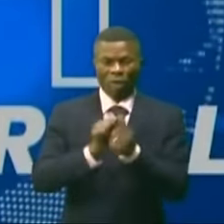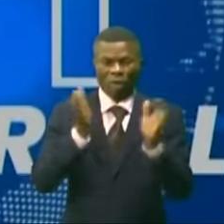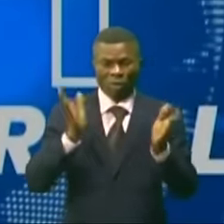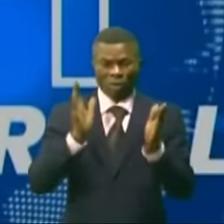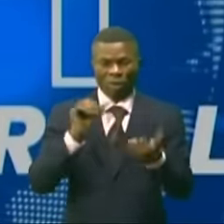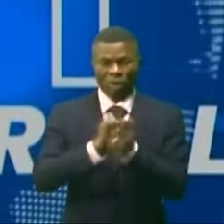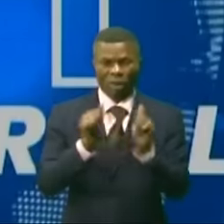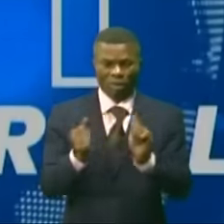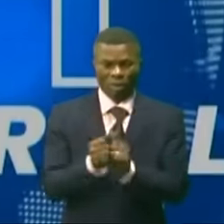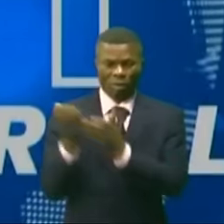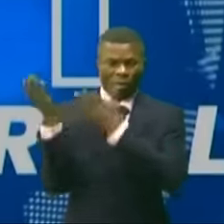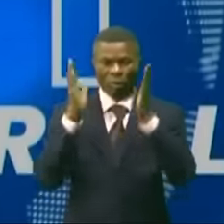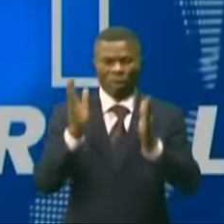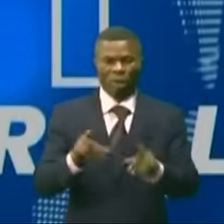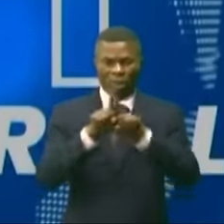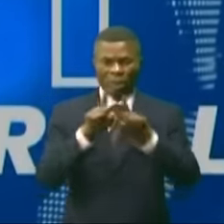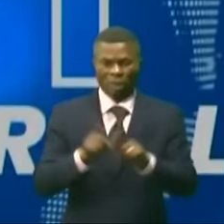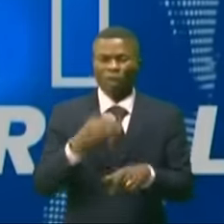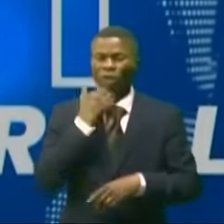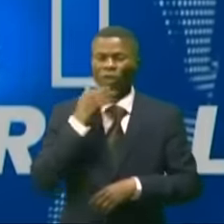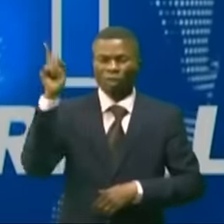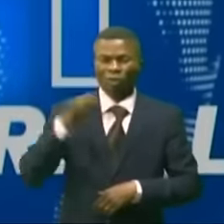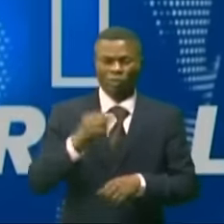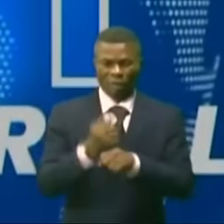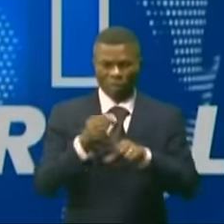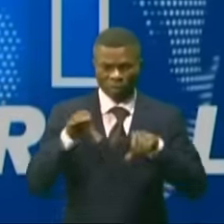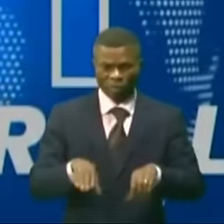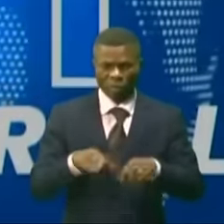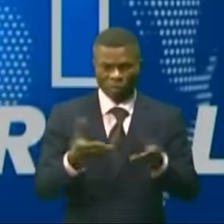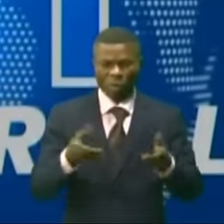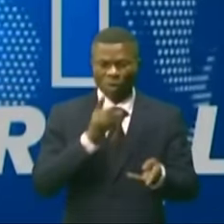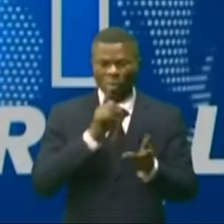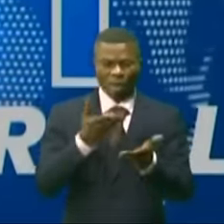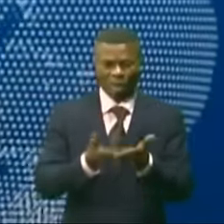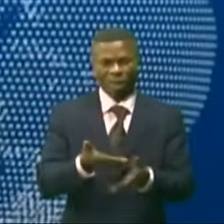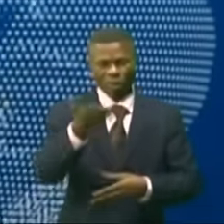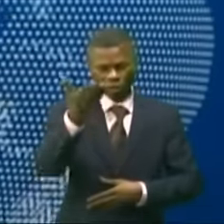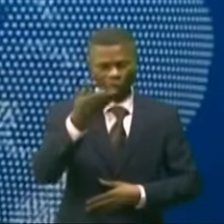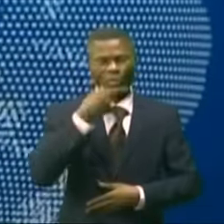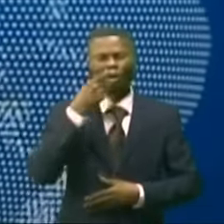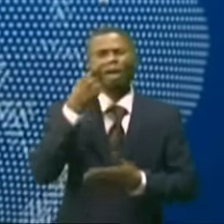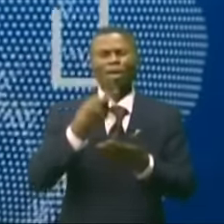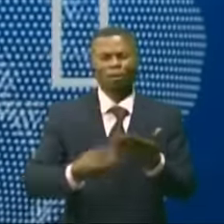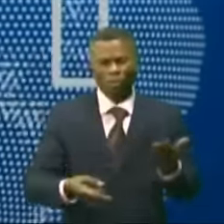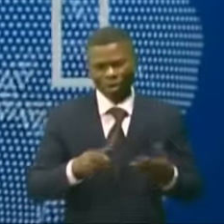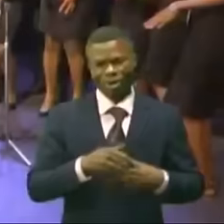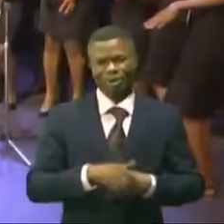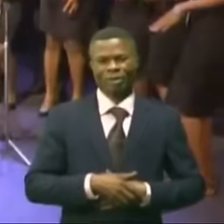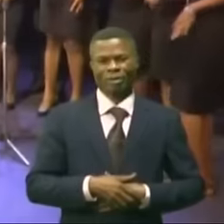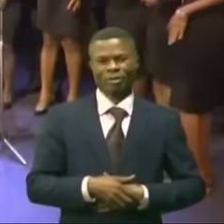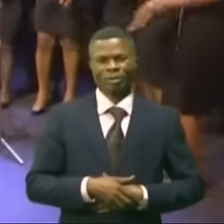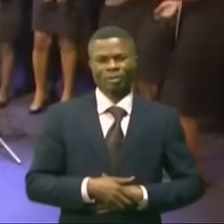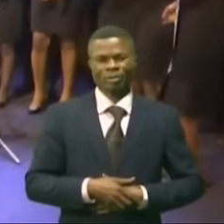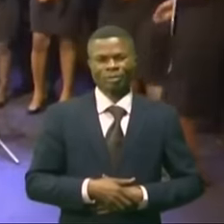sur le climat des affaires et des investissements étaient au cœur des échanges rickzilo mayawel